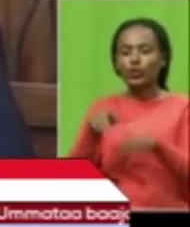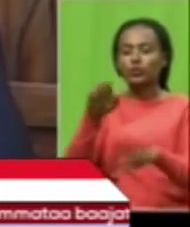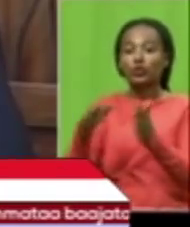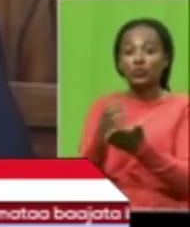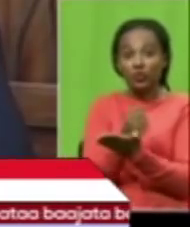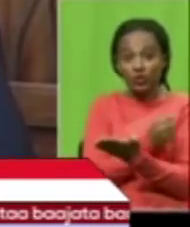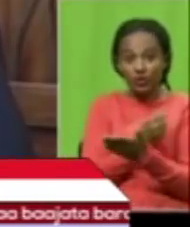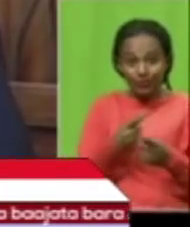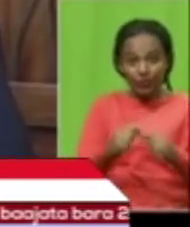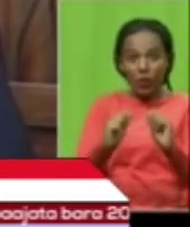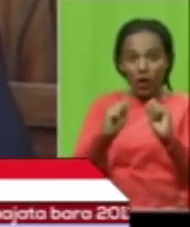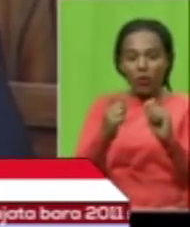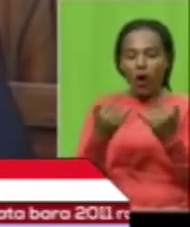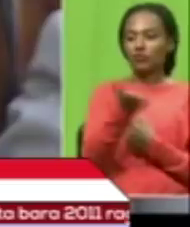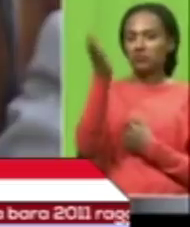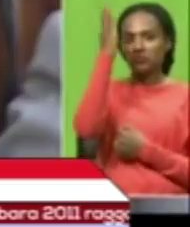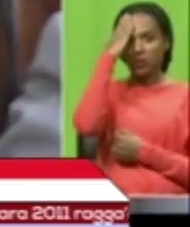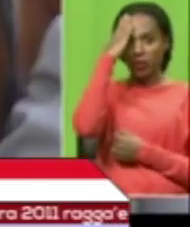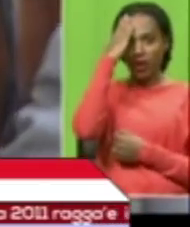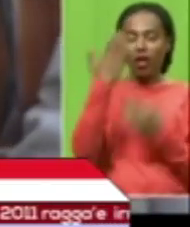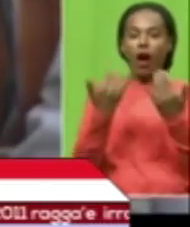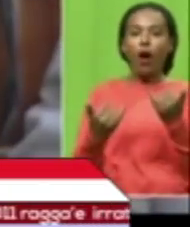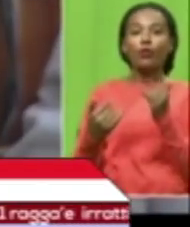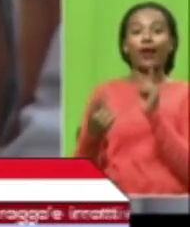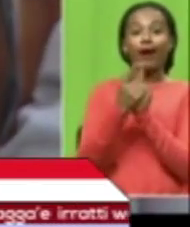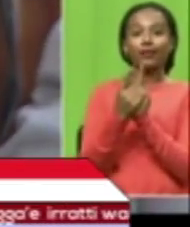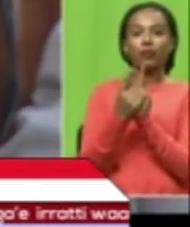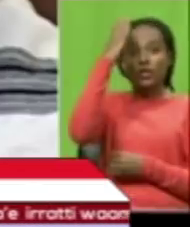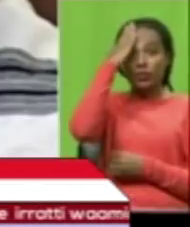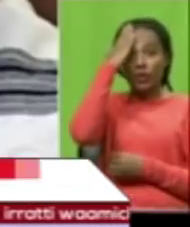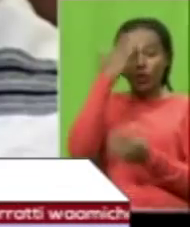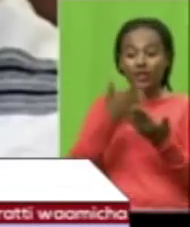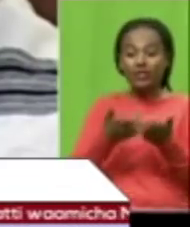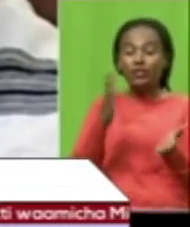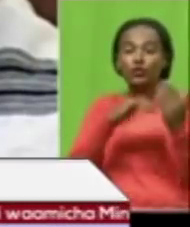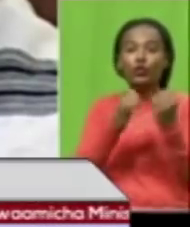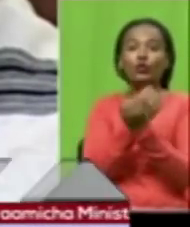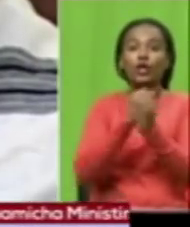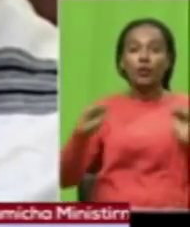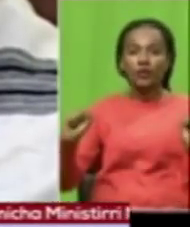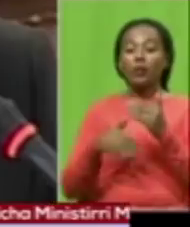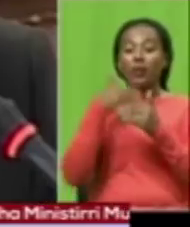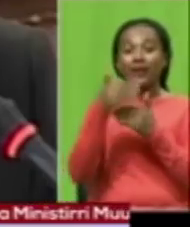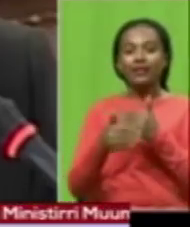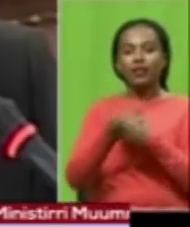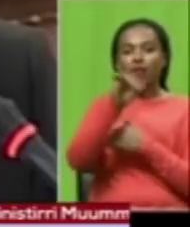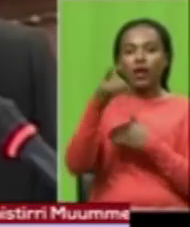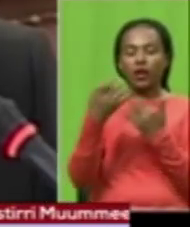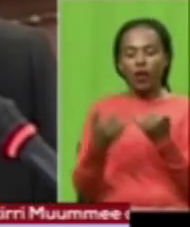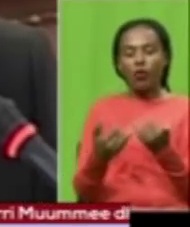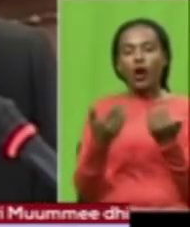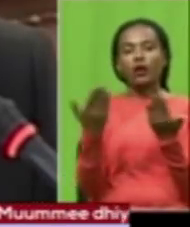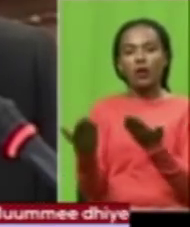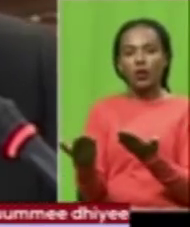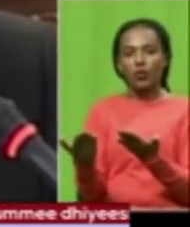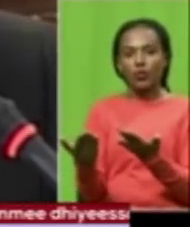irratti madatan. Miseensonni mana marichaas gaafii fi yaada dhimmoota ramaddii baajataan wal qabatan irratti ministeer muummee Dr.